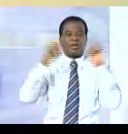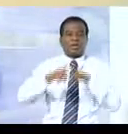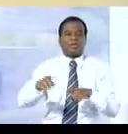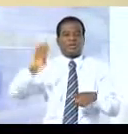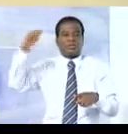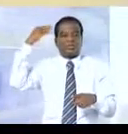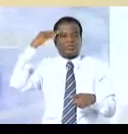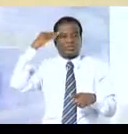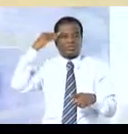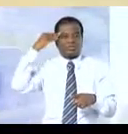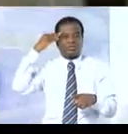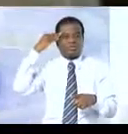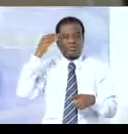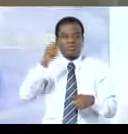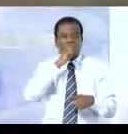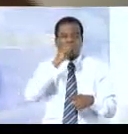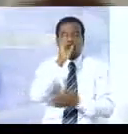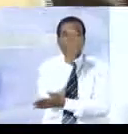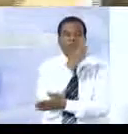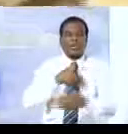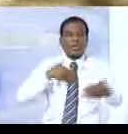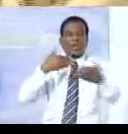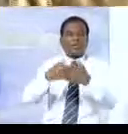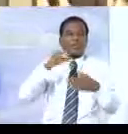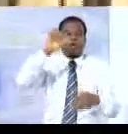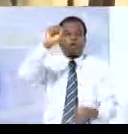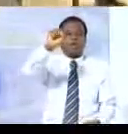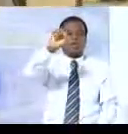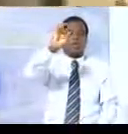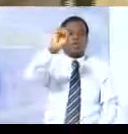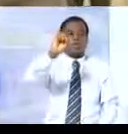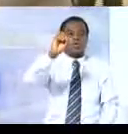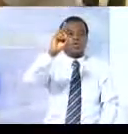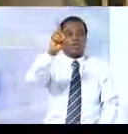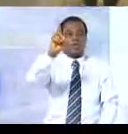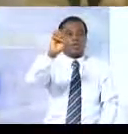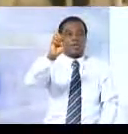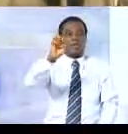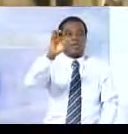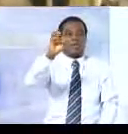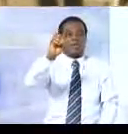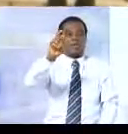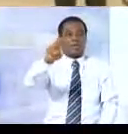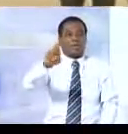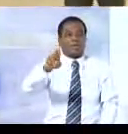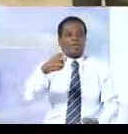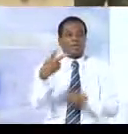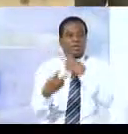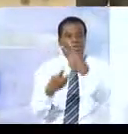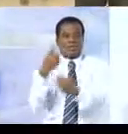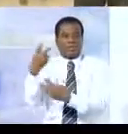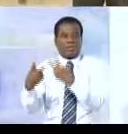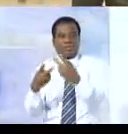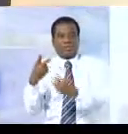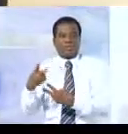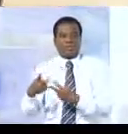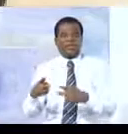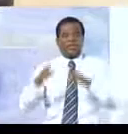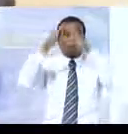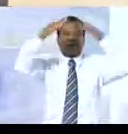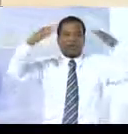Eaux et Forêts, Mathieu Babodaré, arrive à la Sceau des Forts. Il entame sans tarder une visite des locaux avec sa délégation. Ils